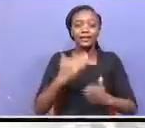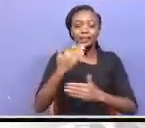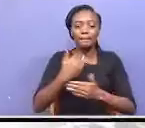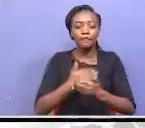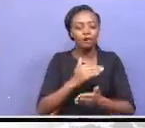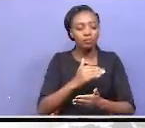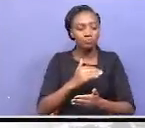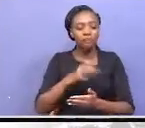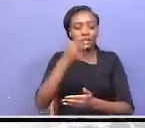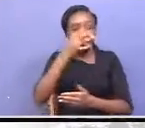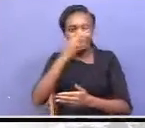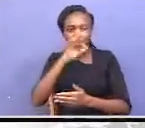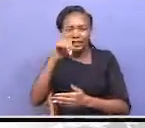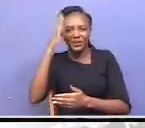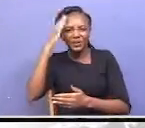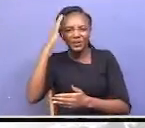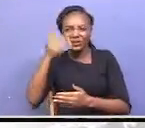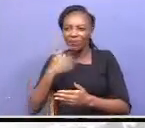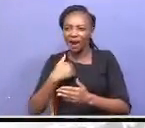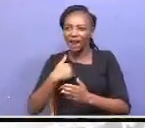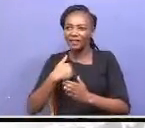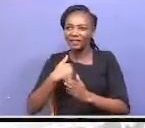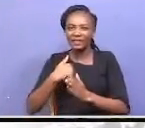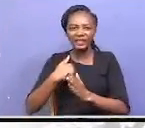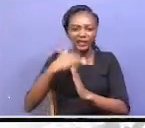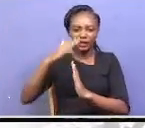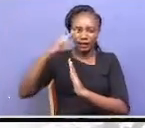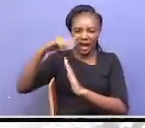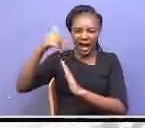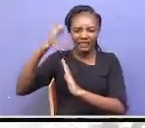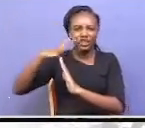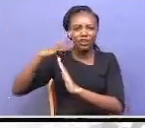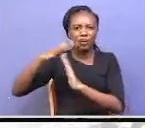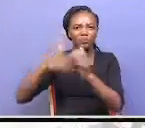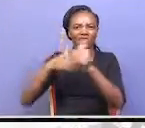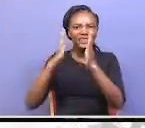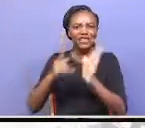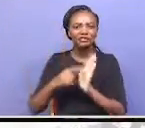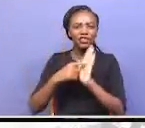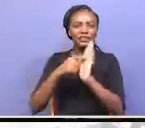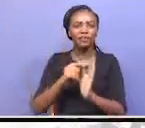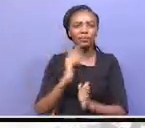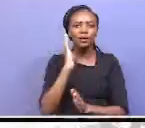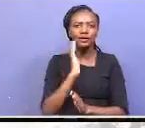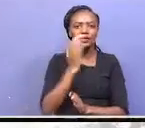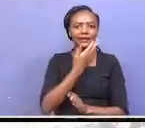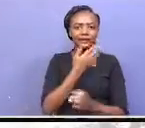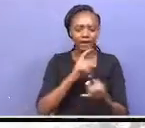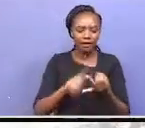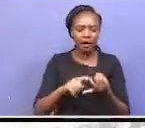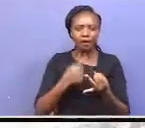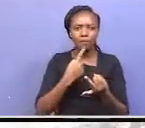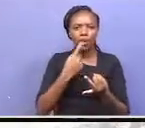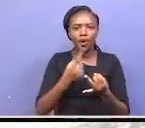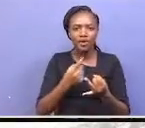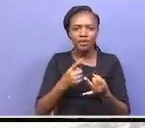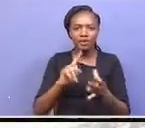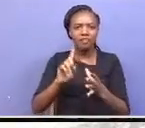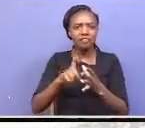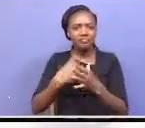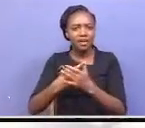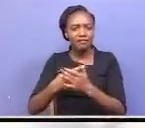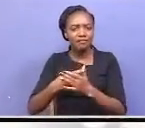had you know, senior Jomo Kenyatta, then we had Moi, then we had him, and he